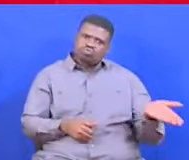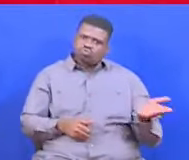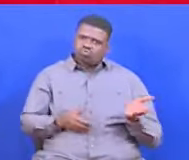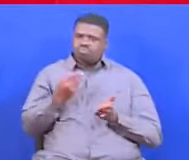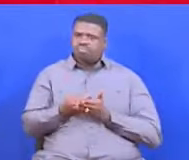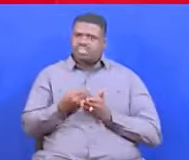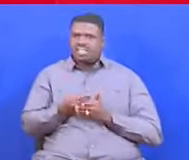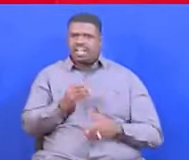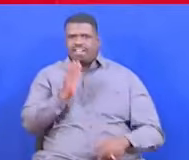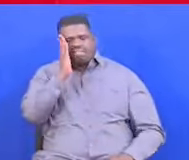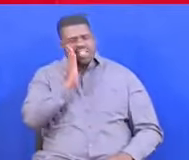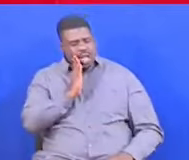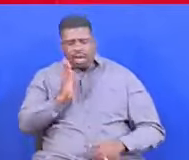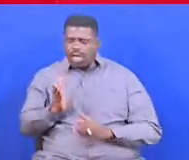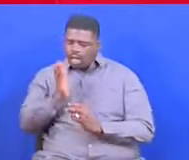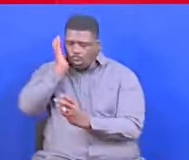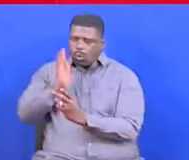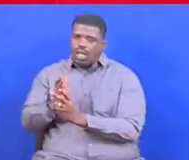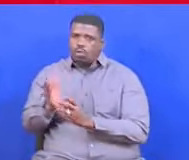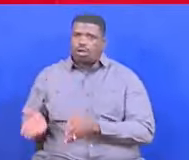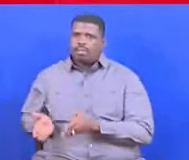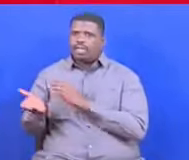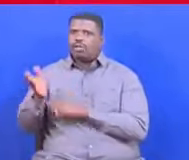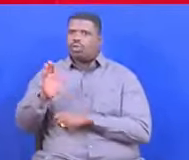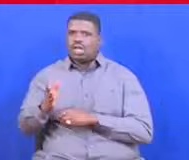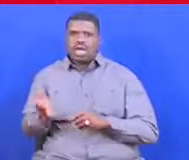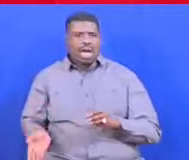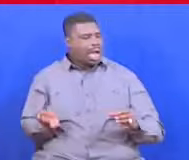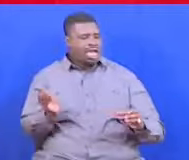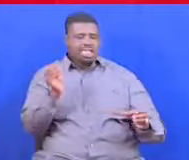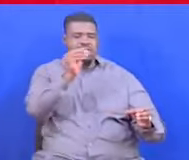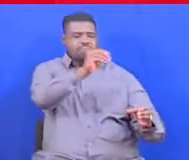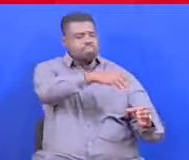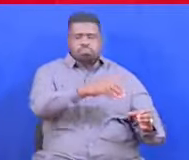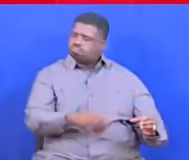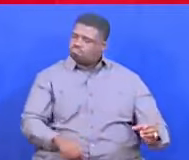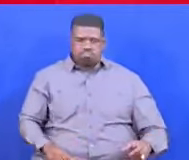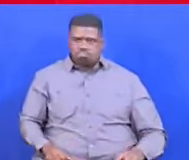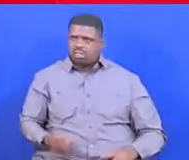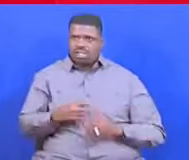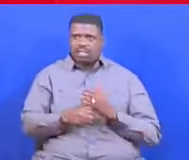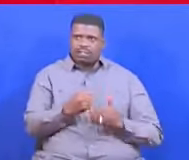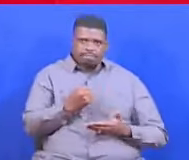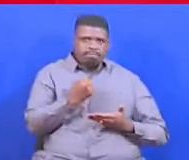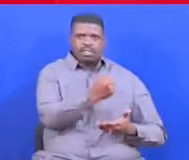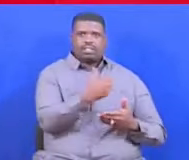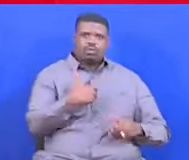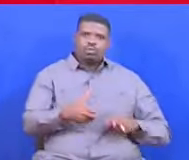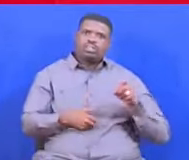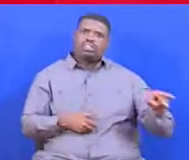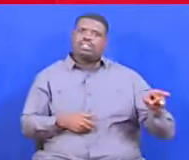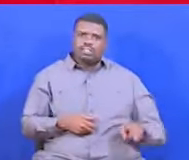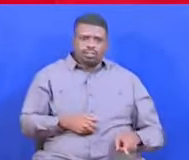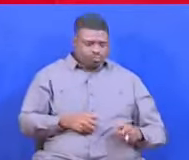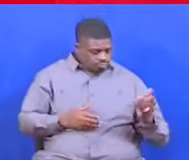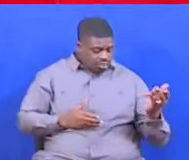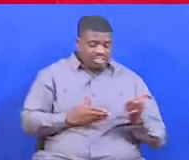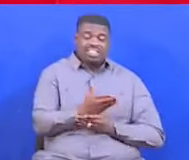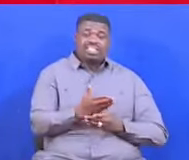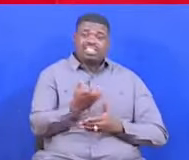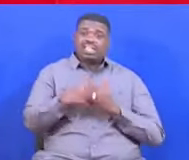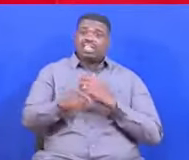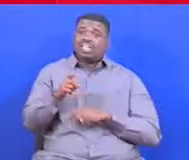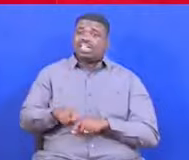za vijana kwa ajili ya maendeleo yao haziingii katika bajeti katika wizara. Pamoja na kwa tunaidhinisha humo